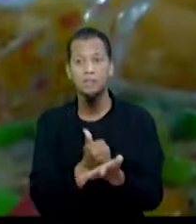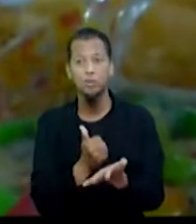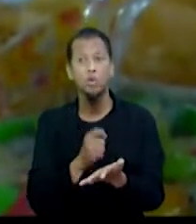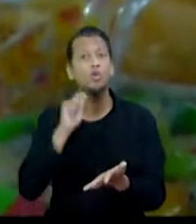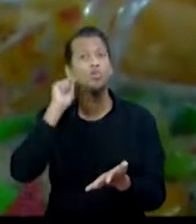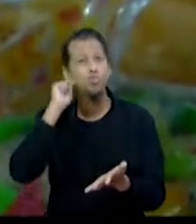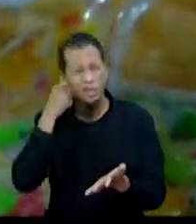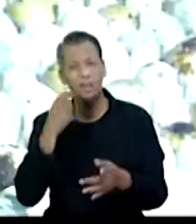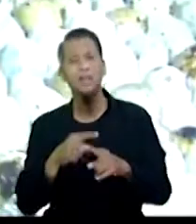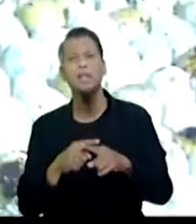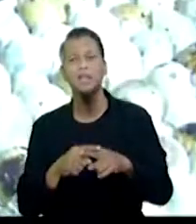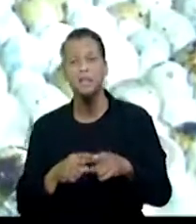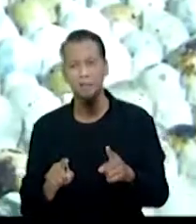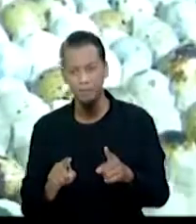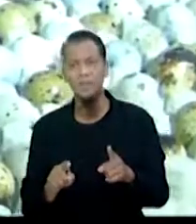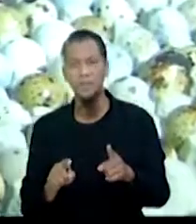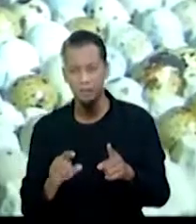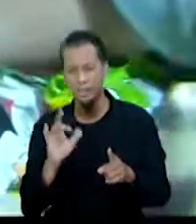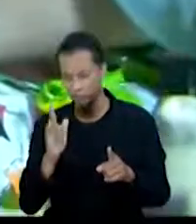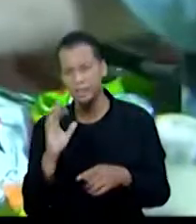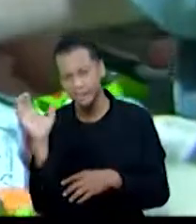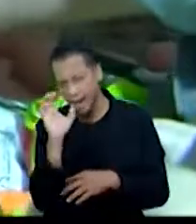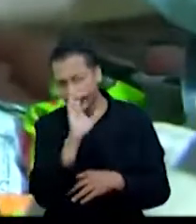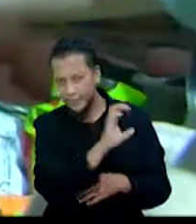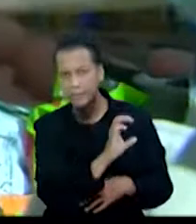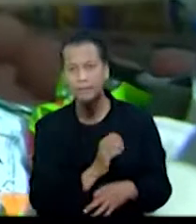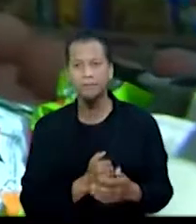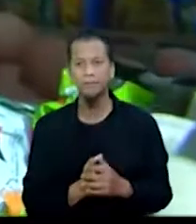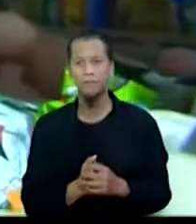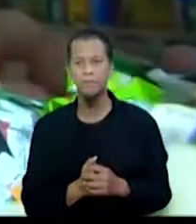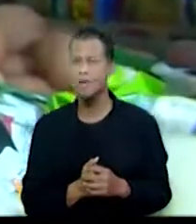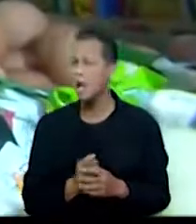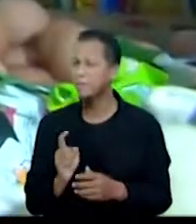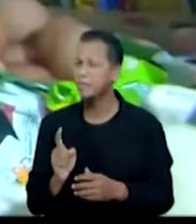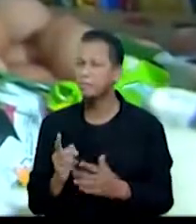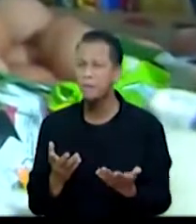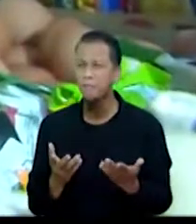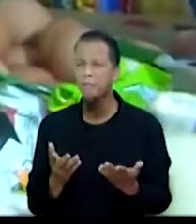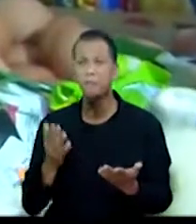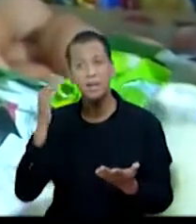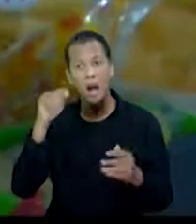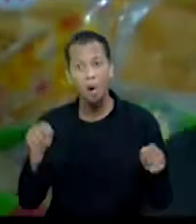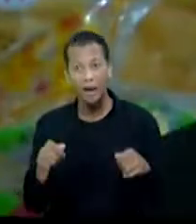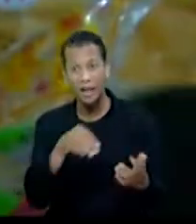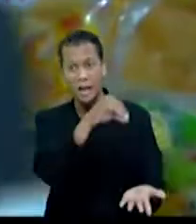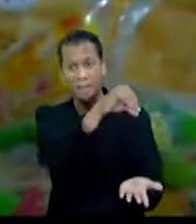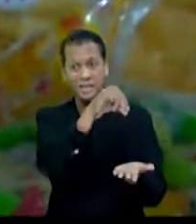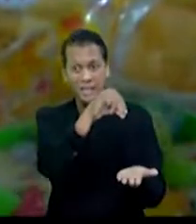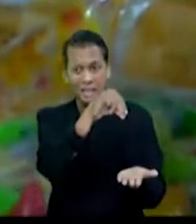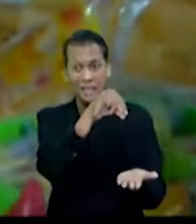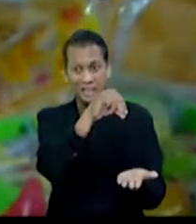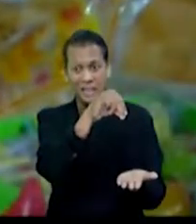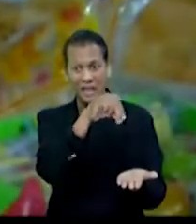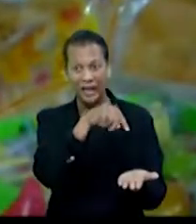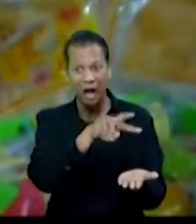memenuhi kebutuhan konsumen. Okay. Nah, Ibu kenapa memilih untuk mengecer minyak goreng kemasan, Bu? Tidak mencari yang curah seperti itu, Bu? Alasannya kenapa?